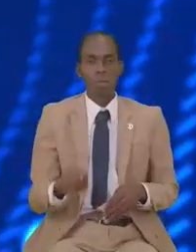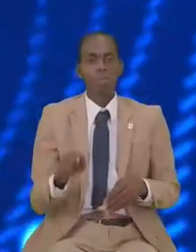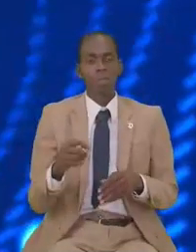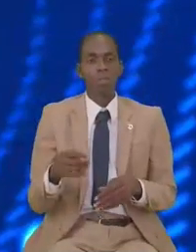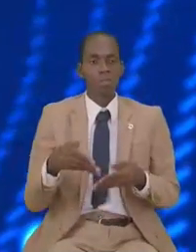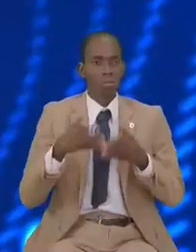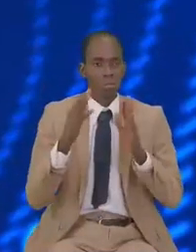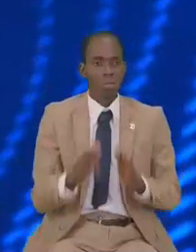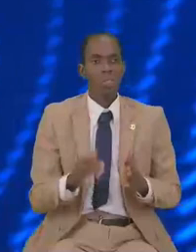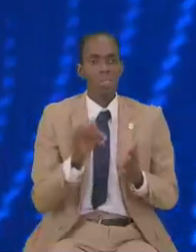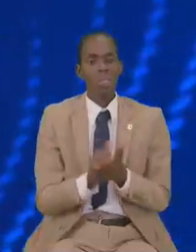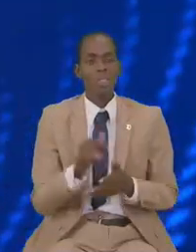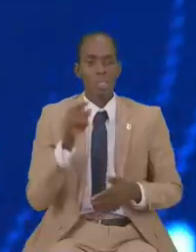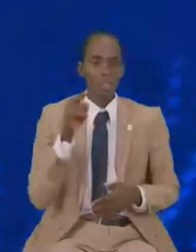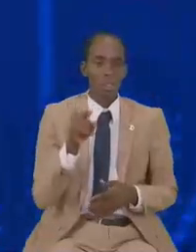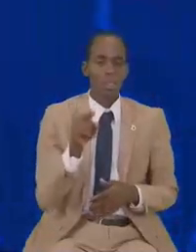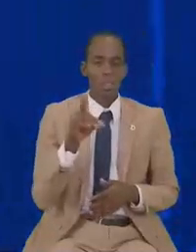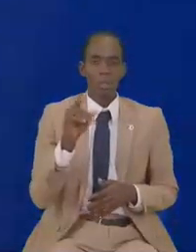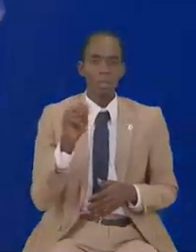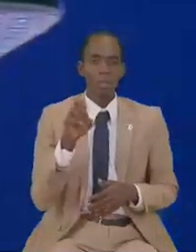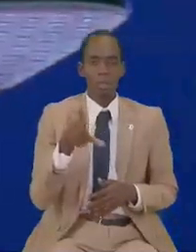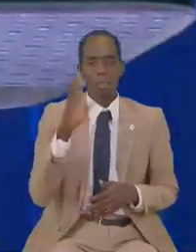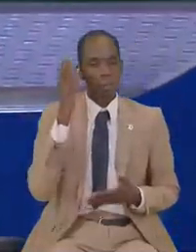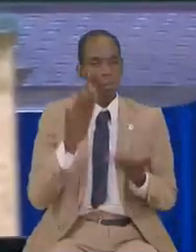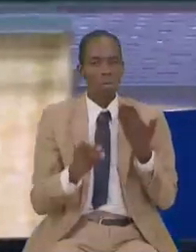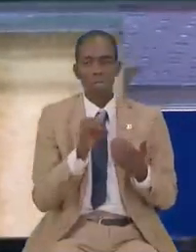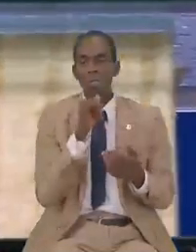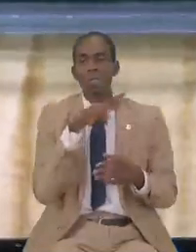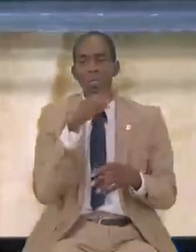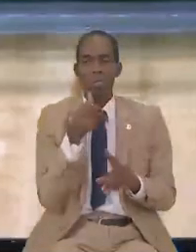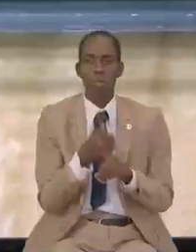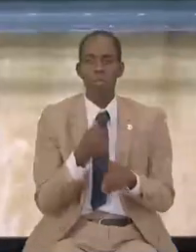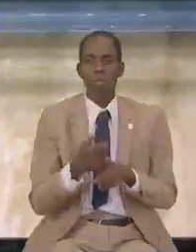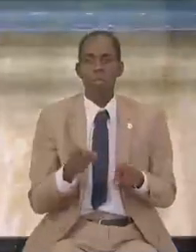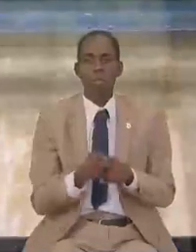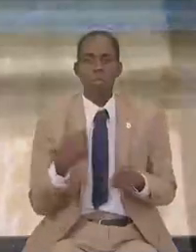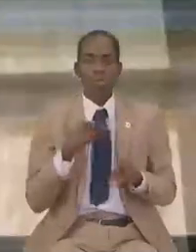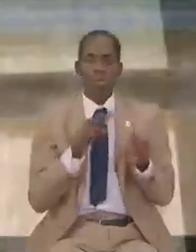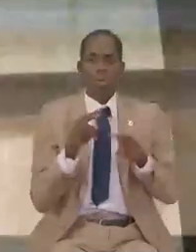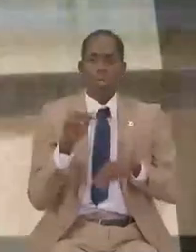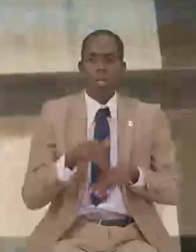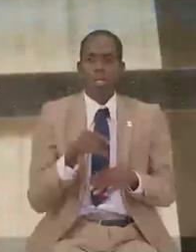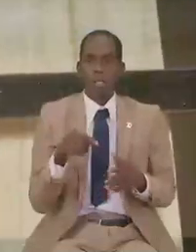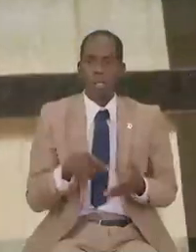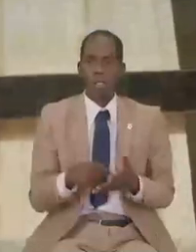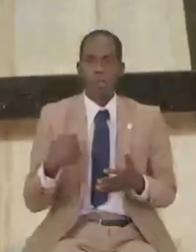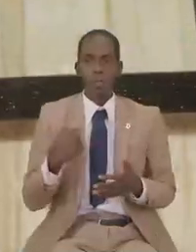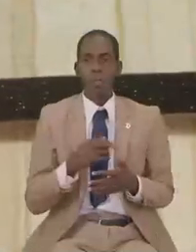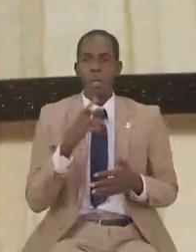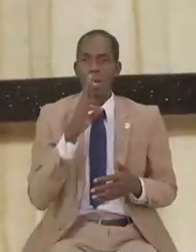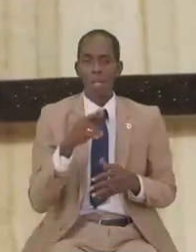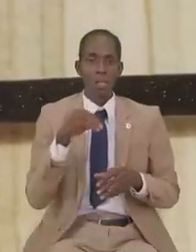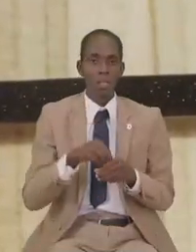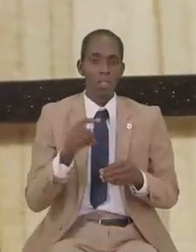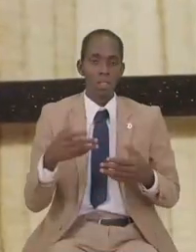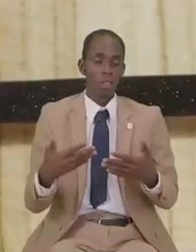l'obliger à se souiller. Comme nous voyons ceci, nous commençons